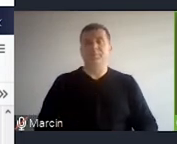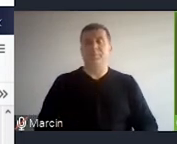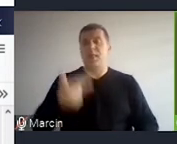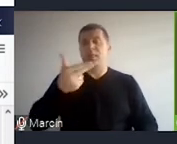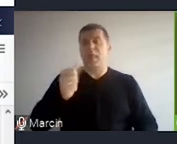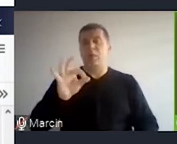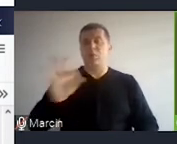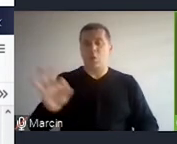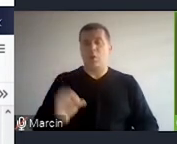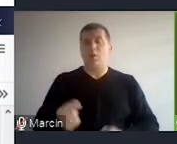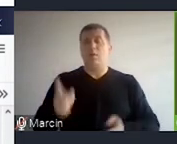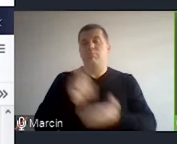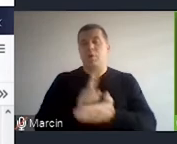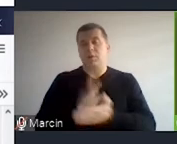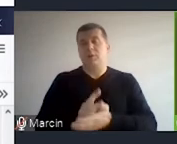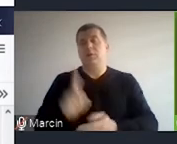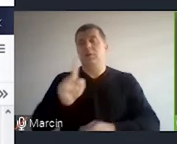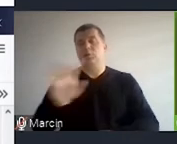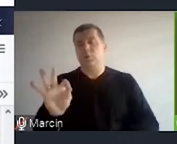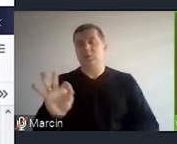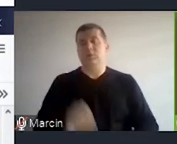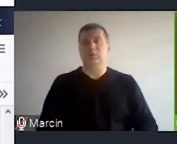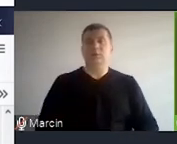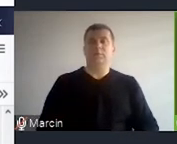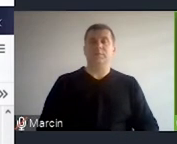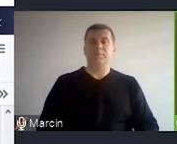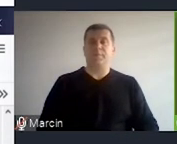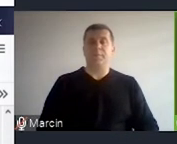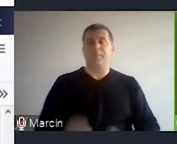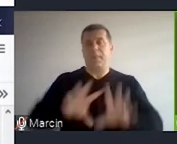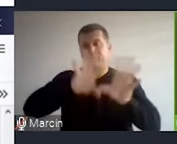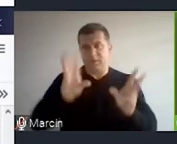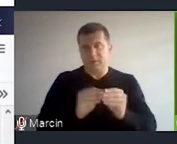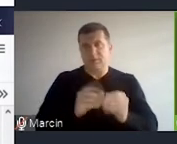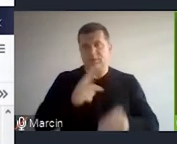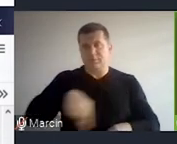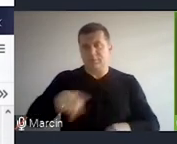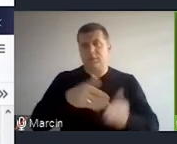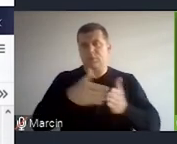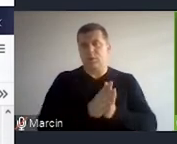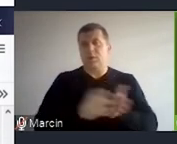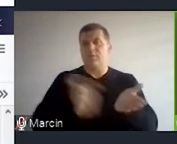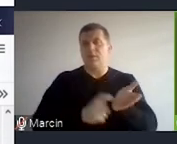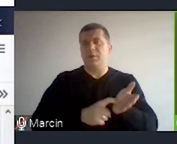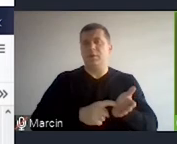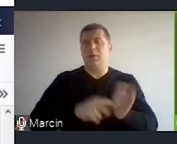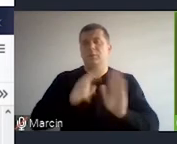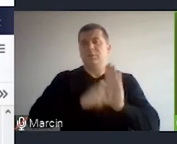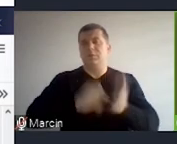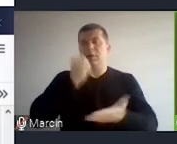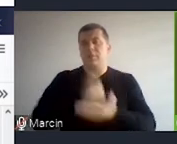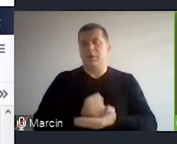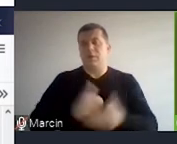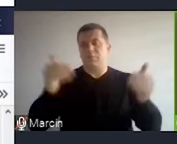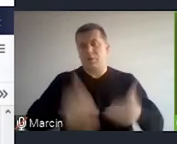netto, podatek i ZUS. Te wszystkie pochodne wymagane przepisami prawa